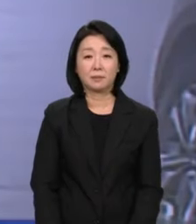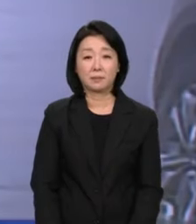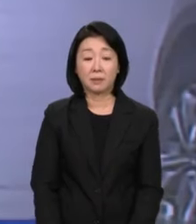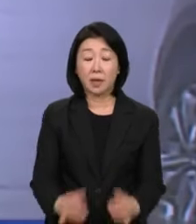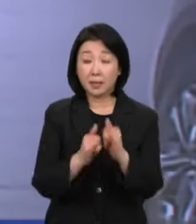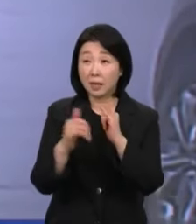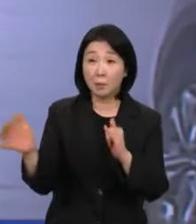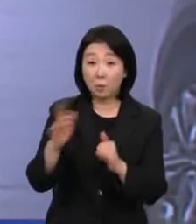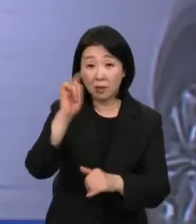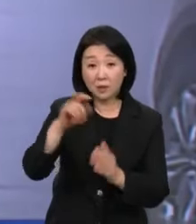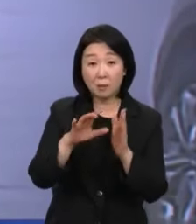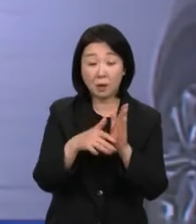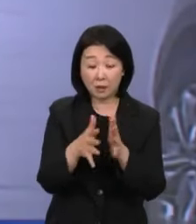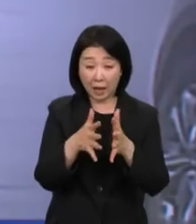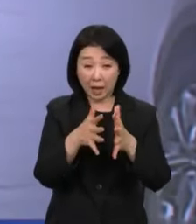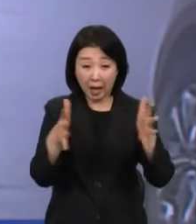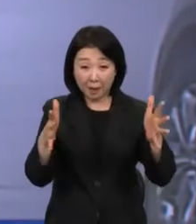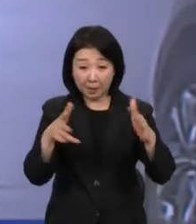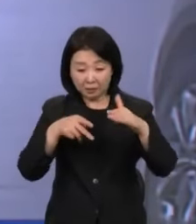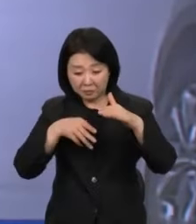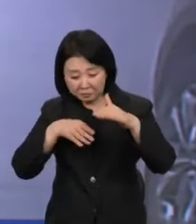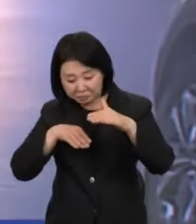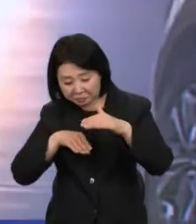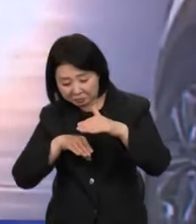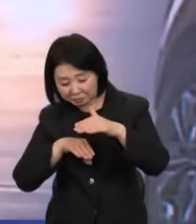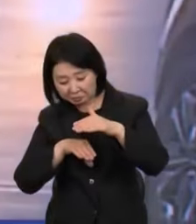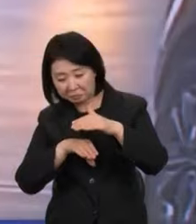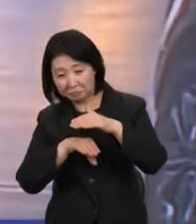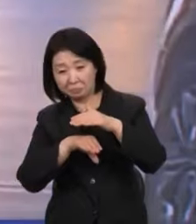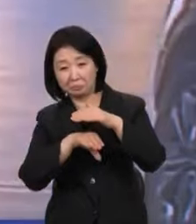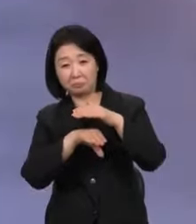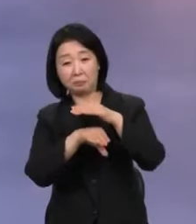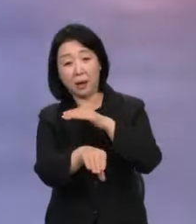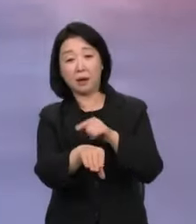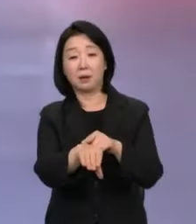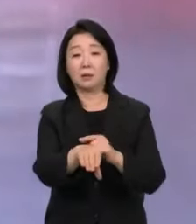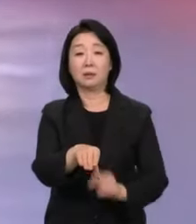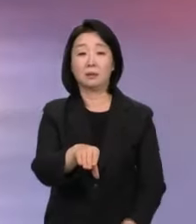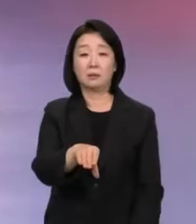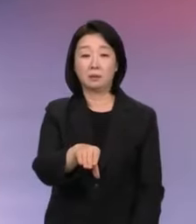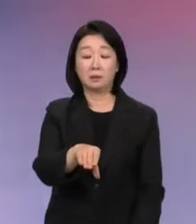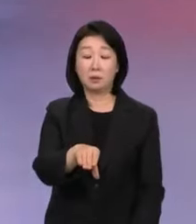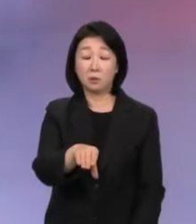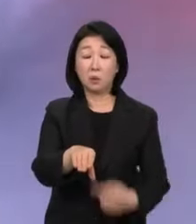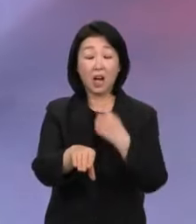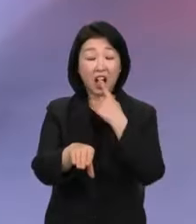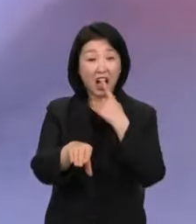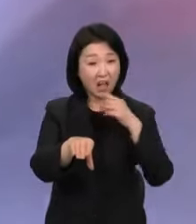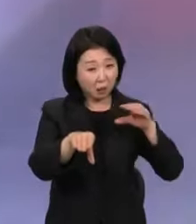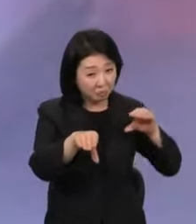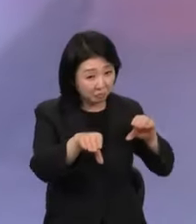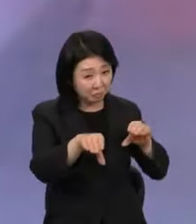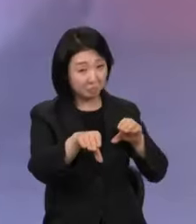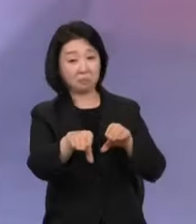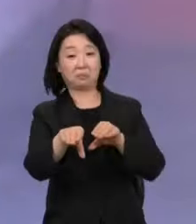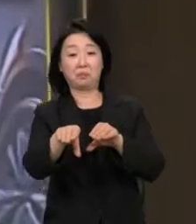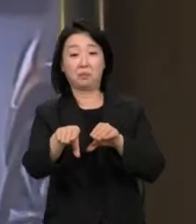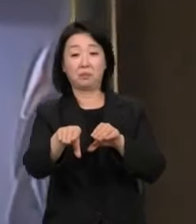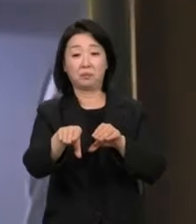사람이 없는 새벽 아파트 지하주차장으로 회색 SUV 차량이 들어옵니다. 곧이어 하얀 승용차가 따라와